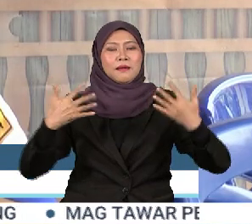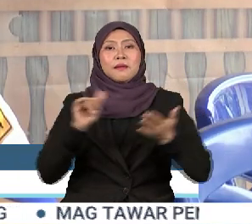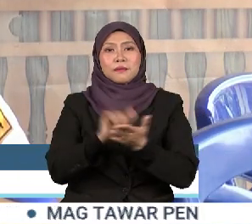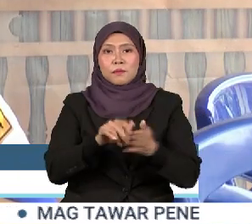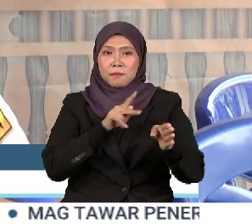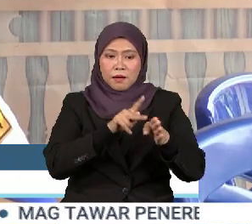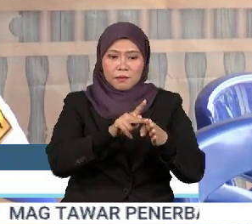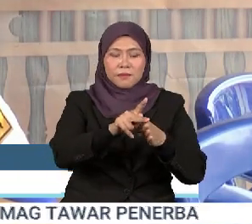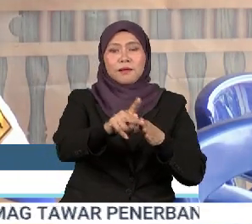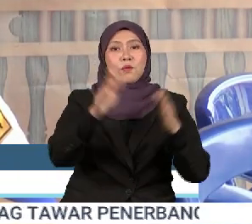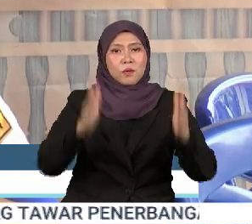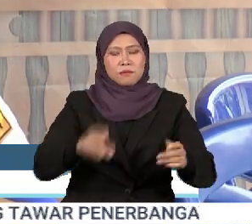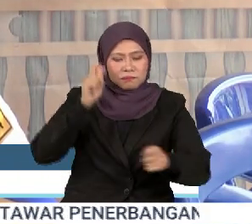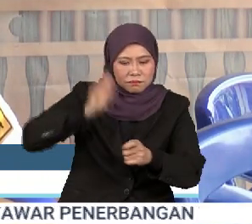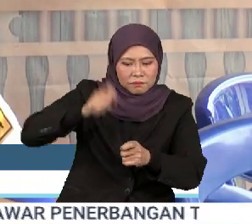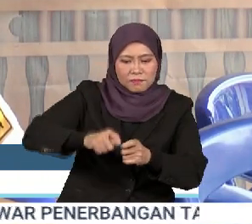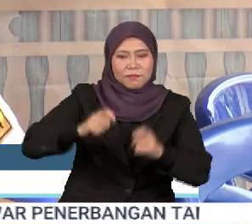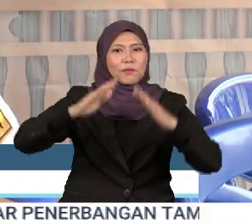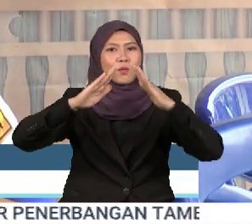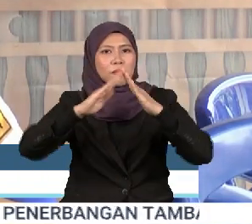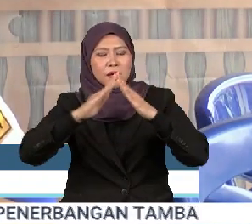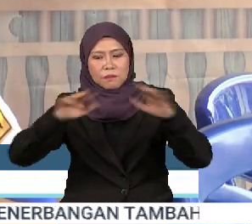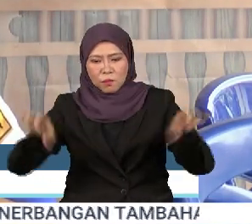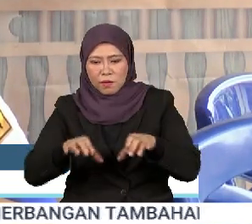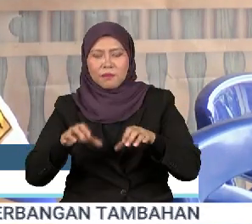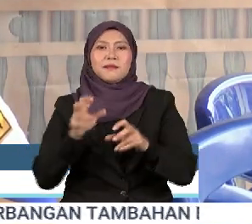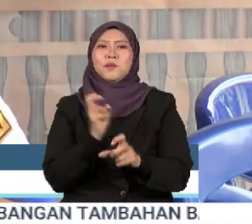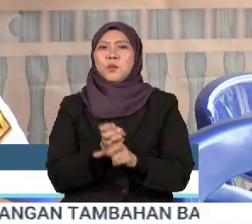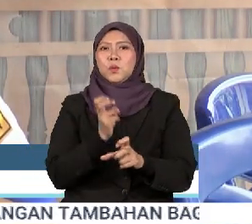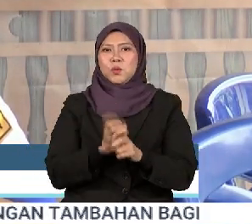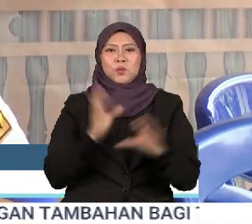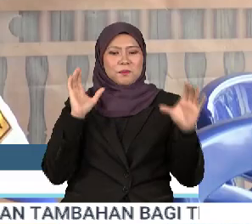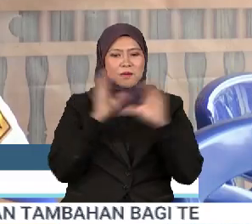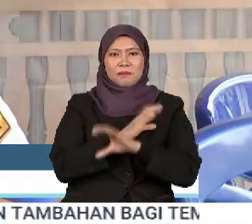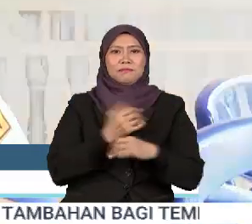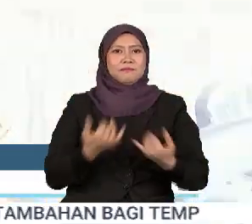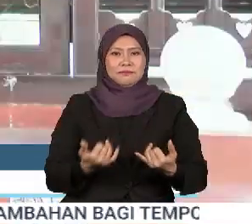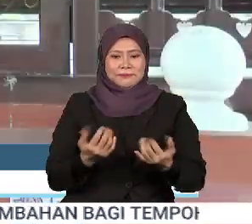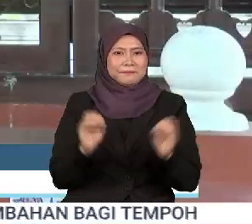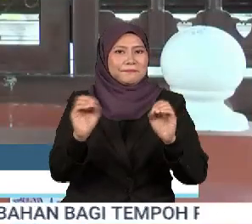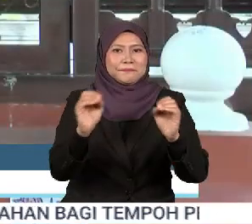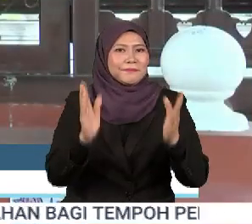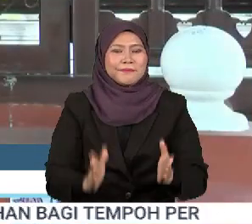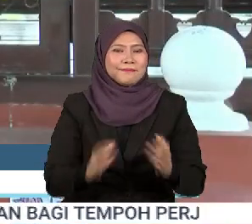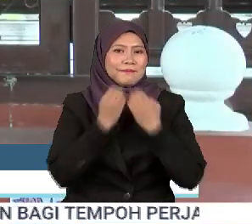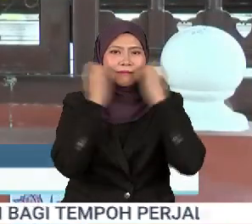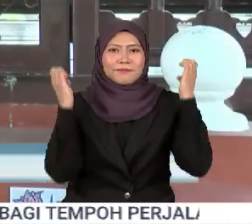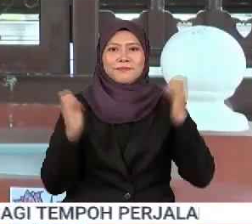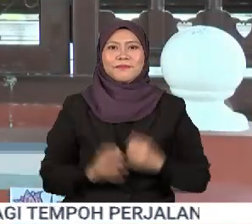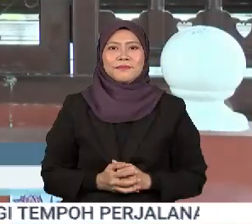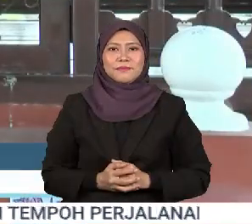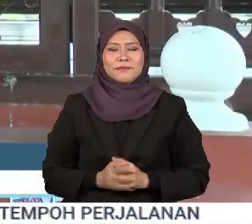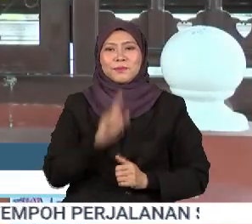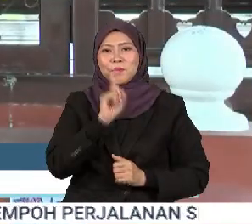kepakaran tukang-tukang dahulu memang susah untuk kita challenge pada ketika dan waktu ini. Itu kalau ikutkan bilik